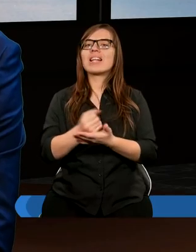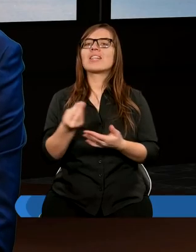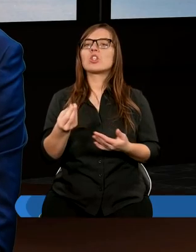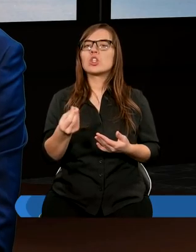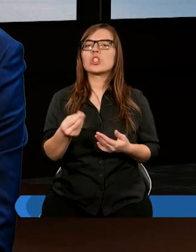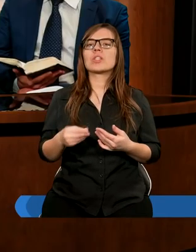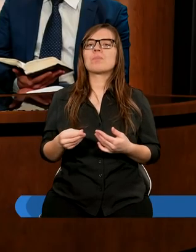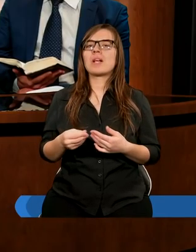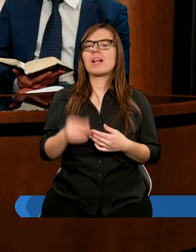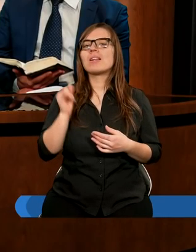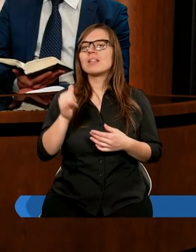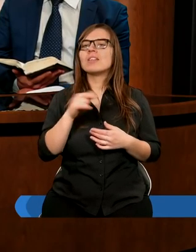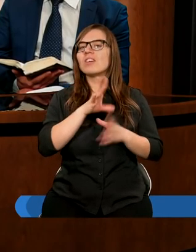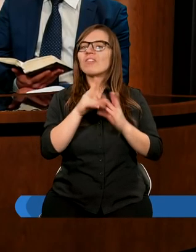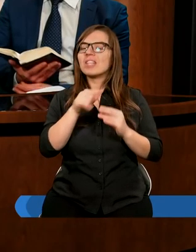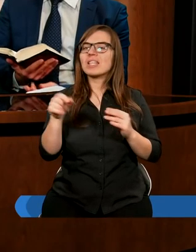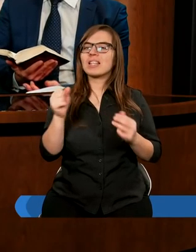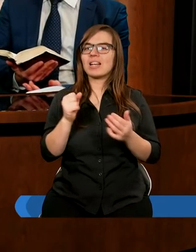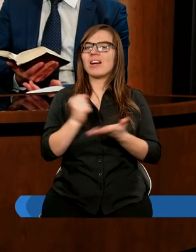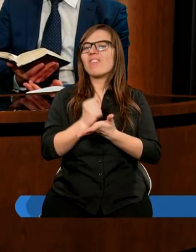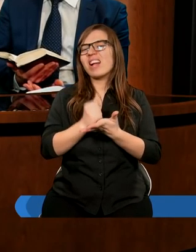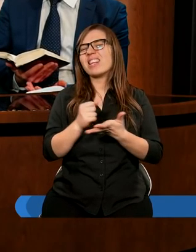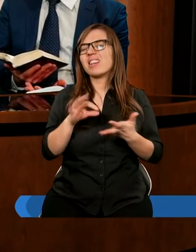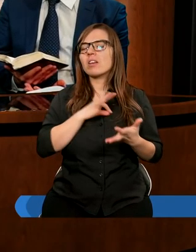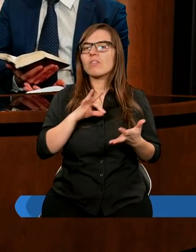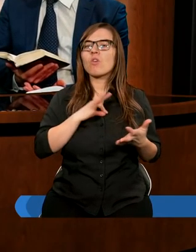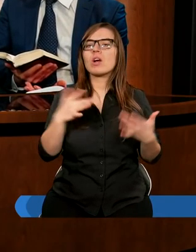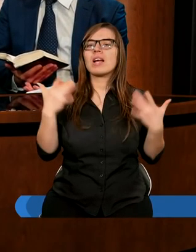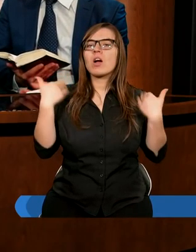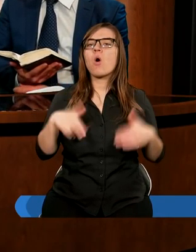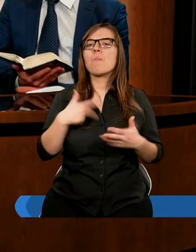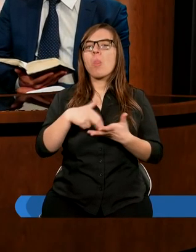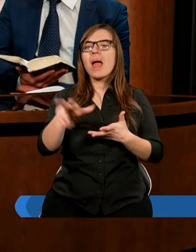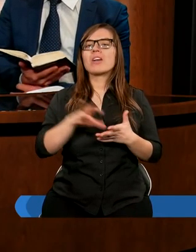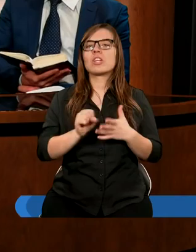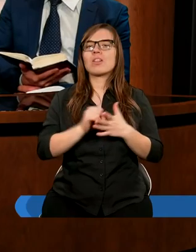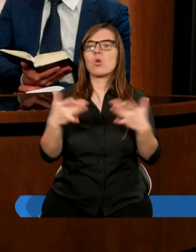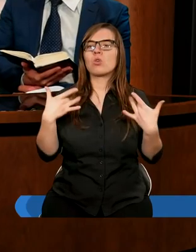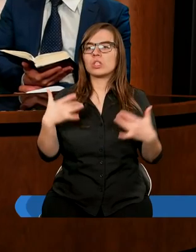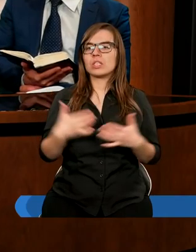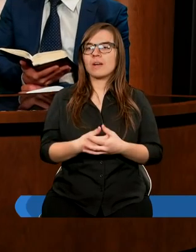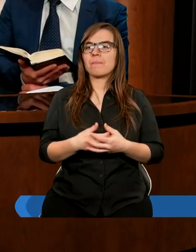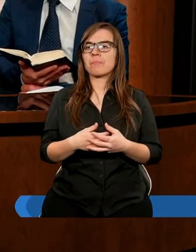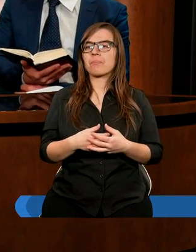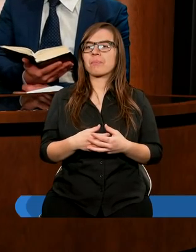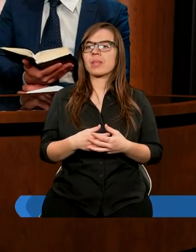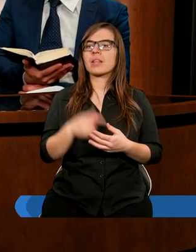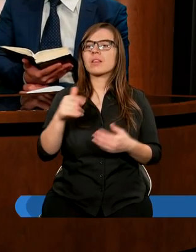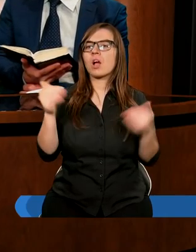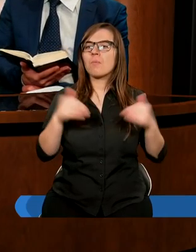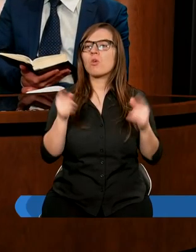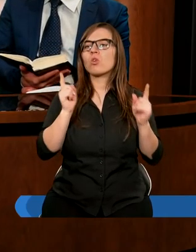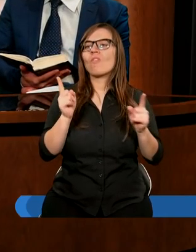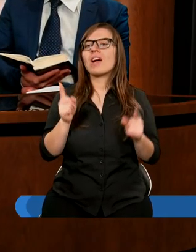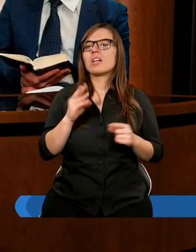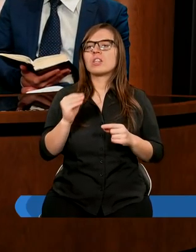zasadzie i w zasadzie, no, na co przeznaczamy te pieniądze. Tak? No ja może jeszcze dodam, że może